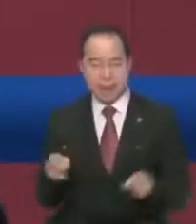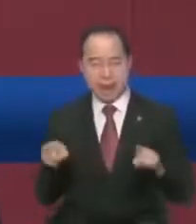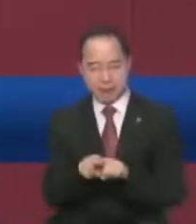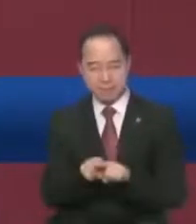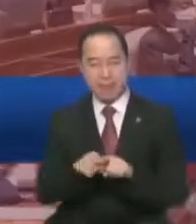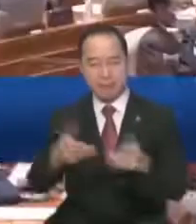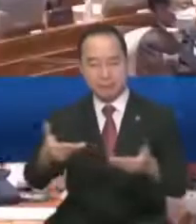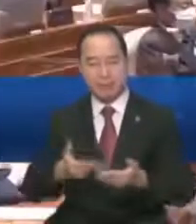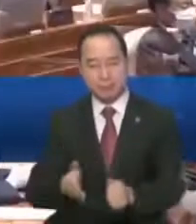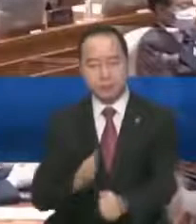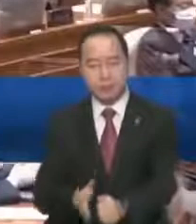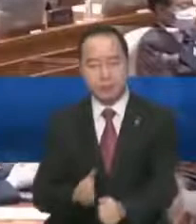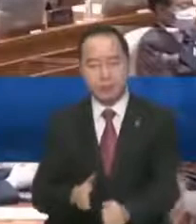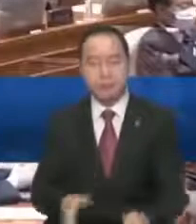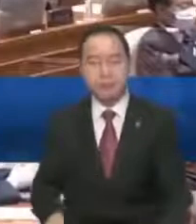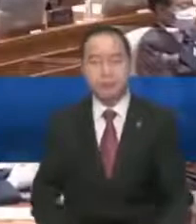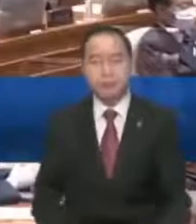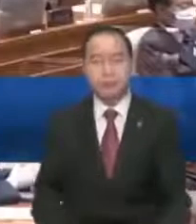바랍니다.